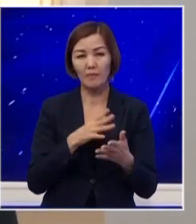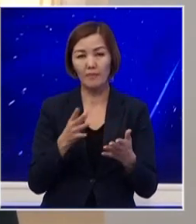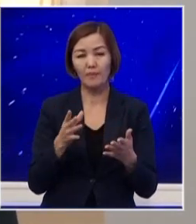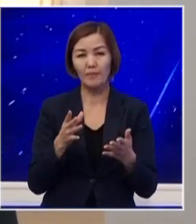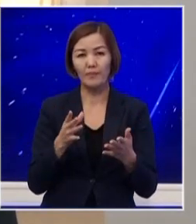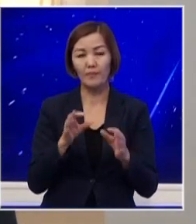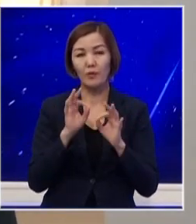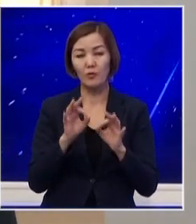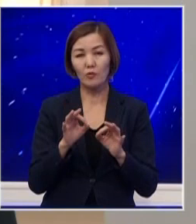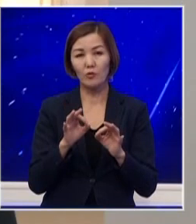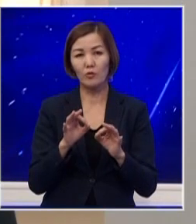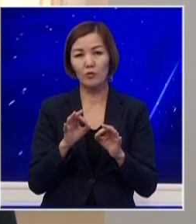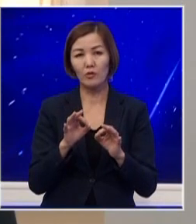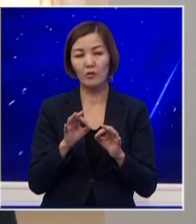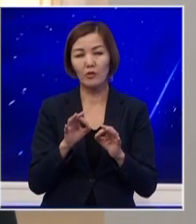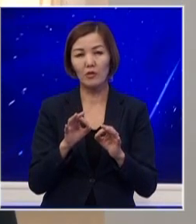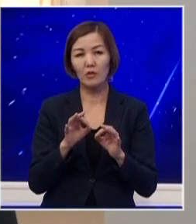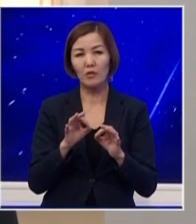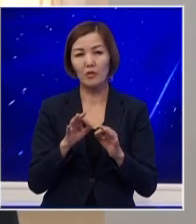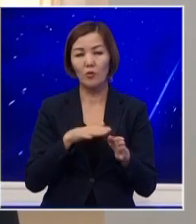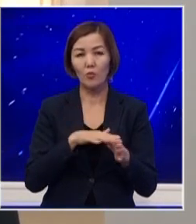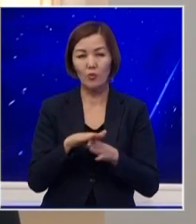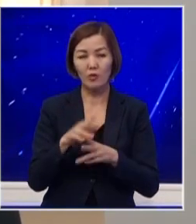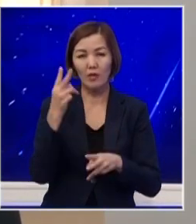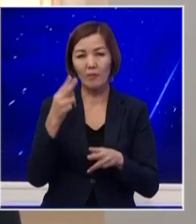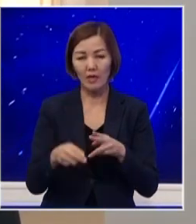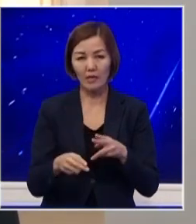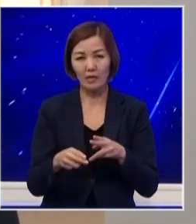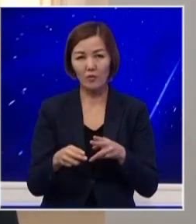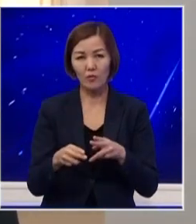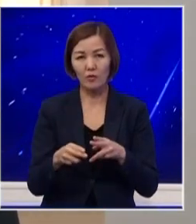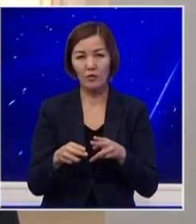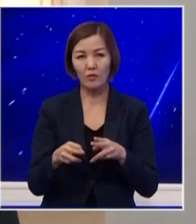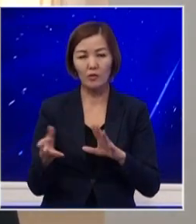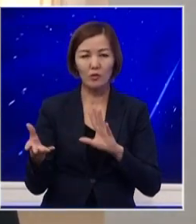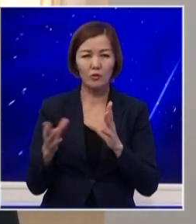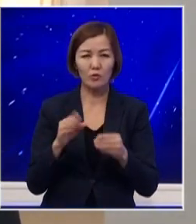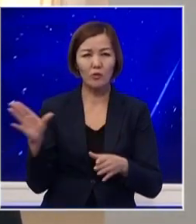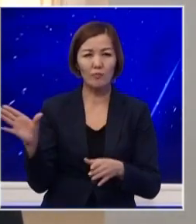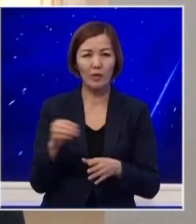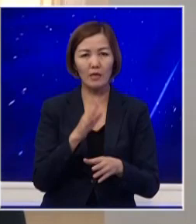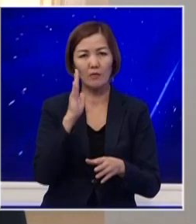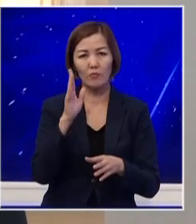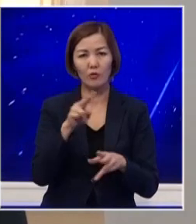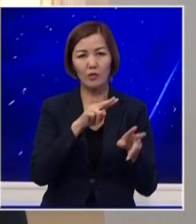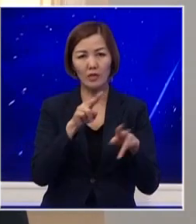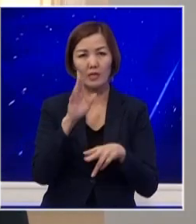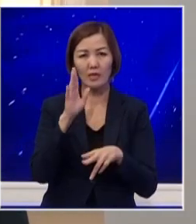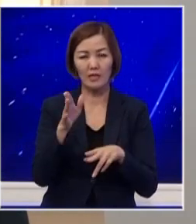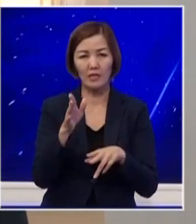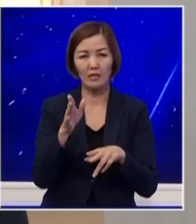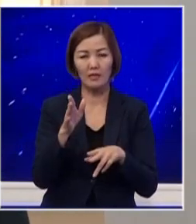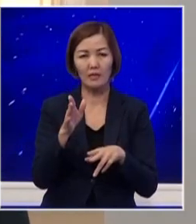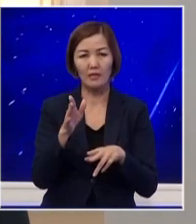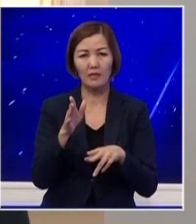соның дұрыс мезгілінде орындалып бітеу мәселесі. Соның бәрін болашақта қадағалаға алып,